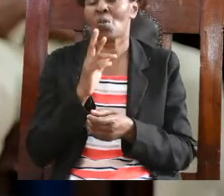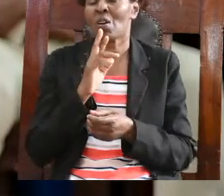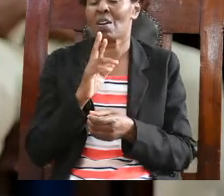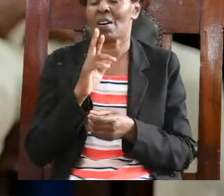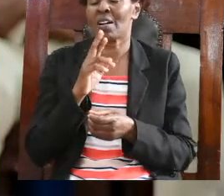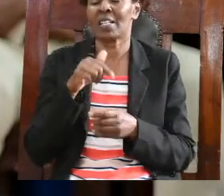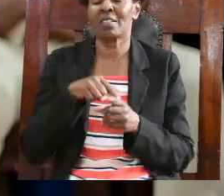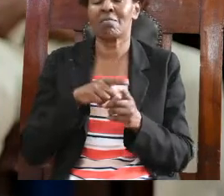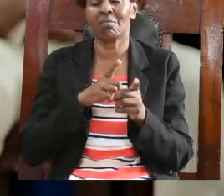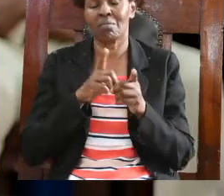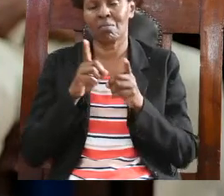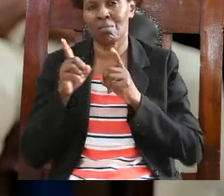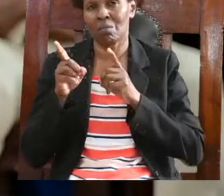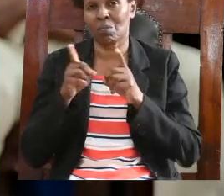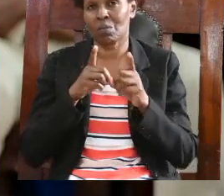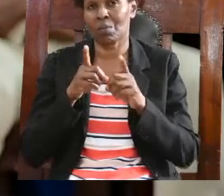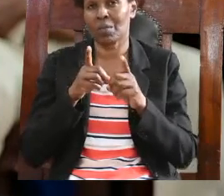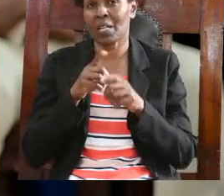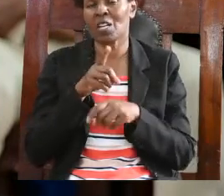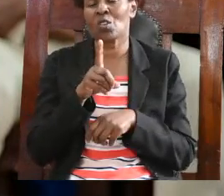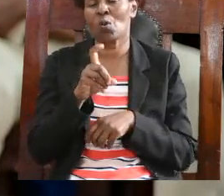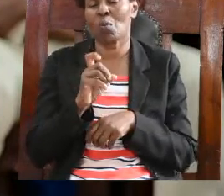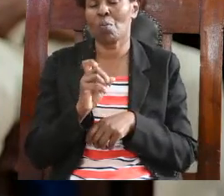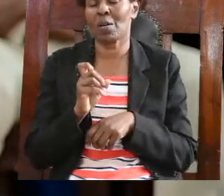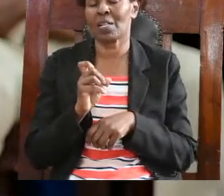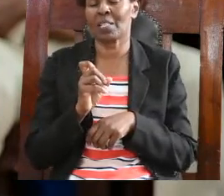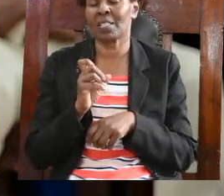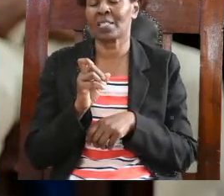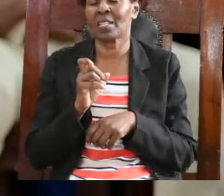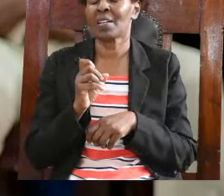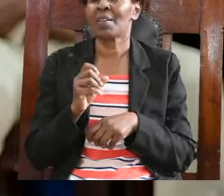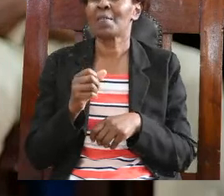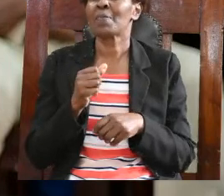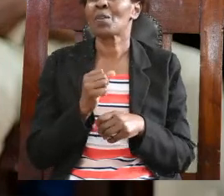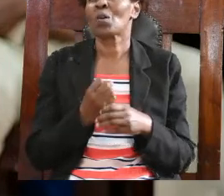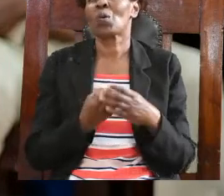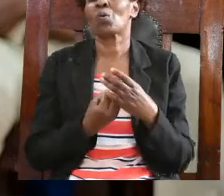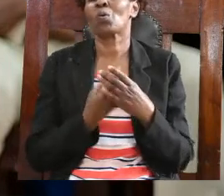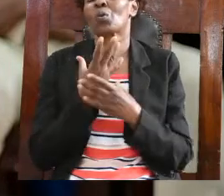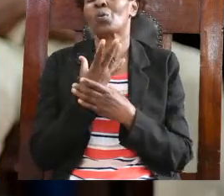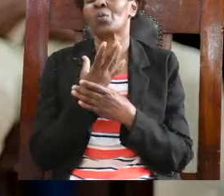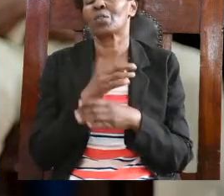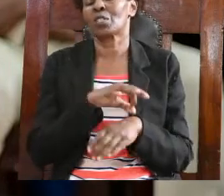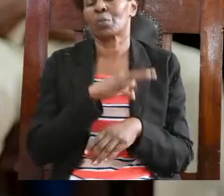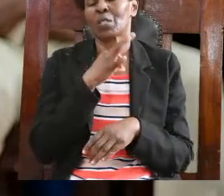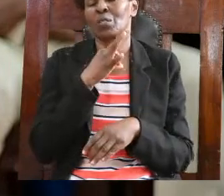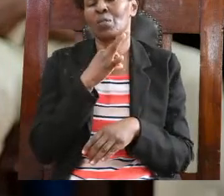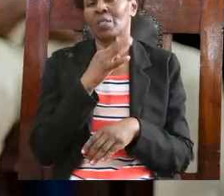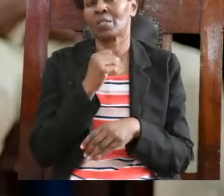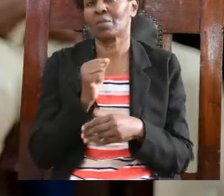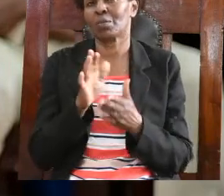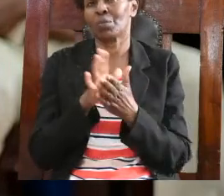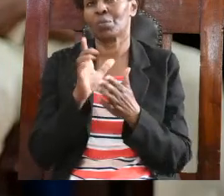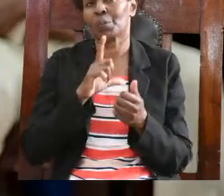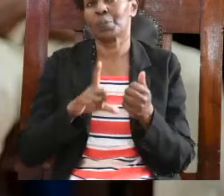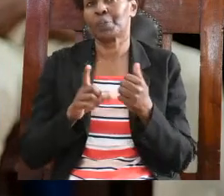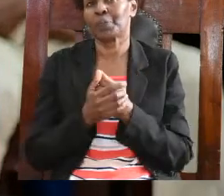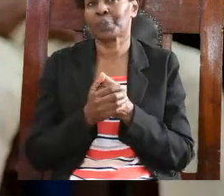katika safarini na lazima tukubali kukomaa kiroho. Praise be to God.